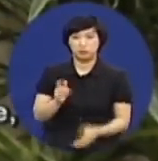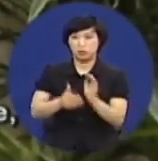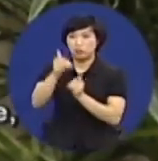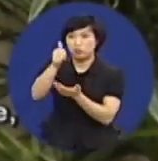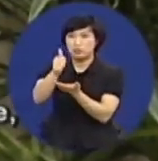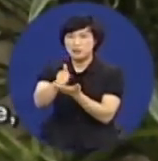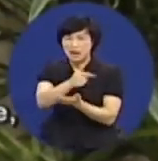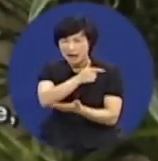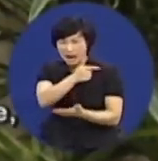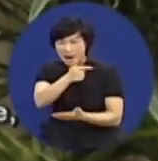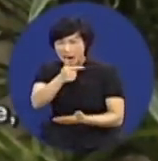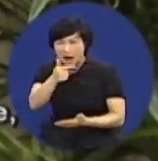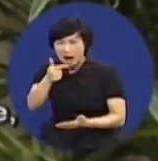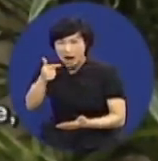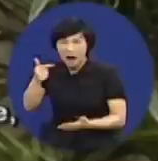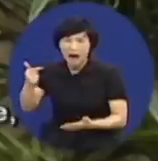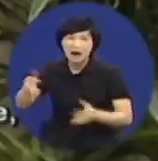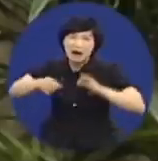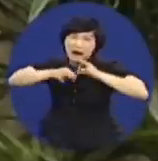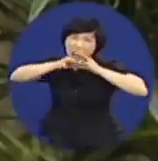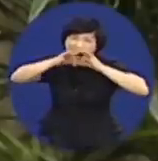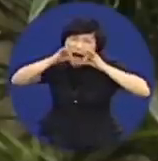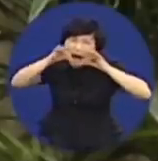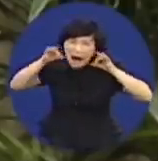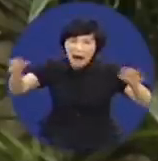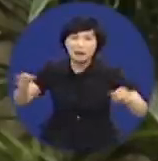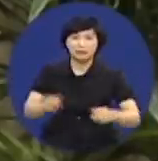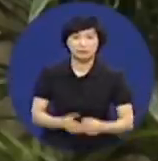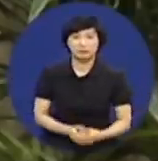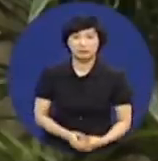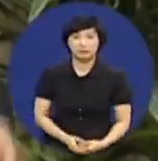イエス様は大声で